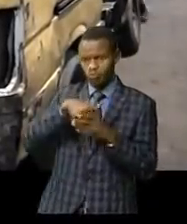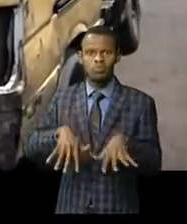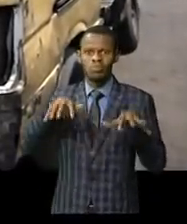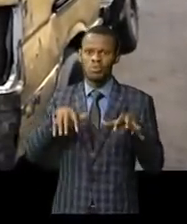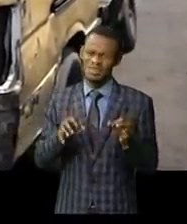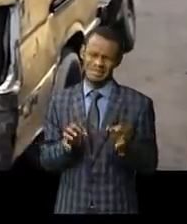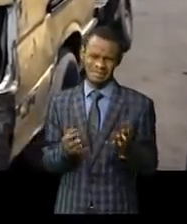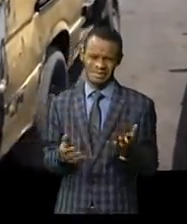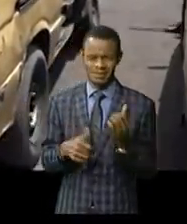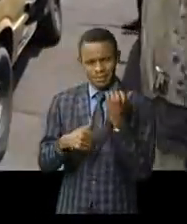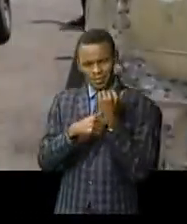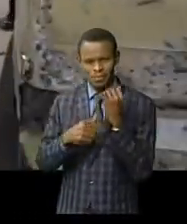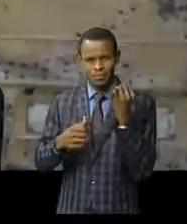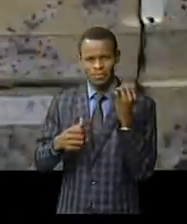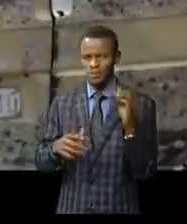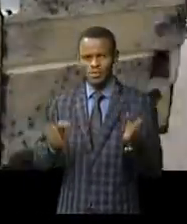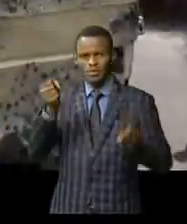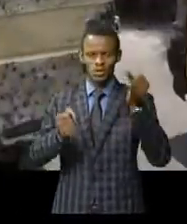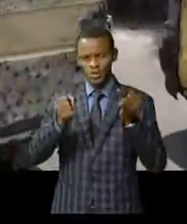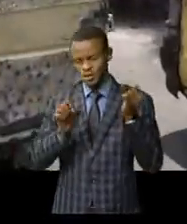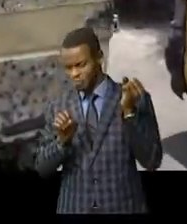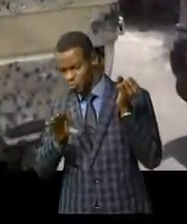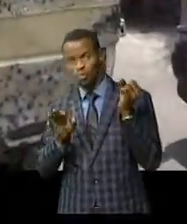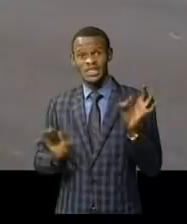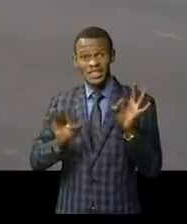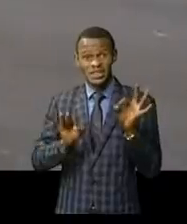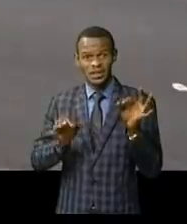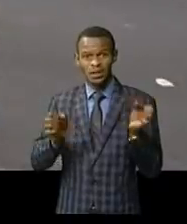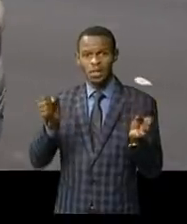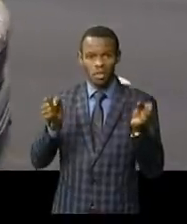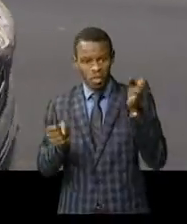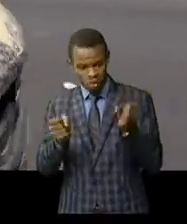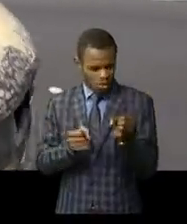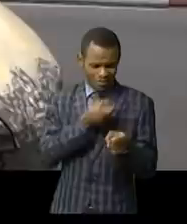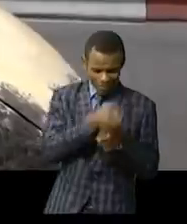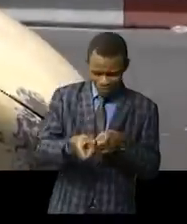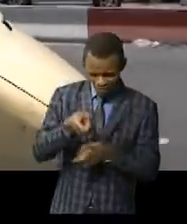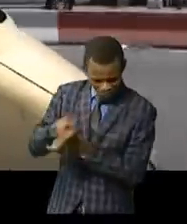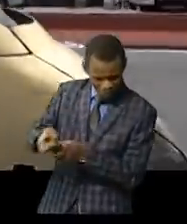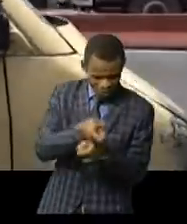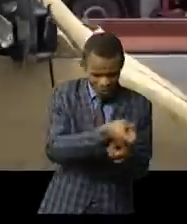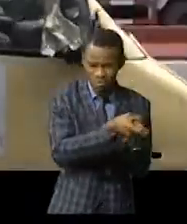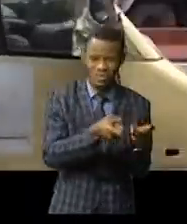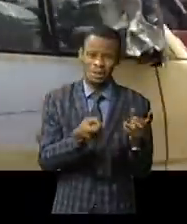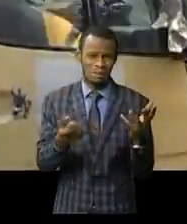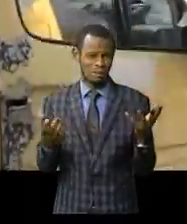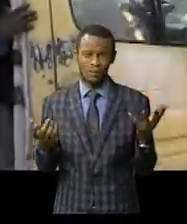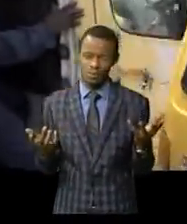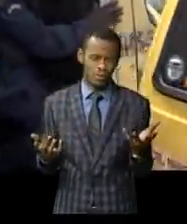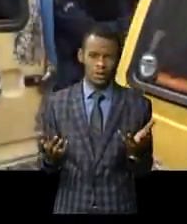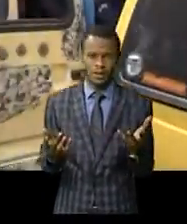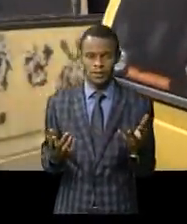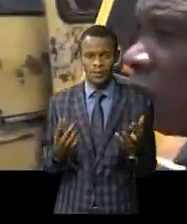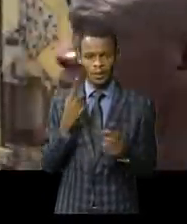accidenté, sans phare, sans rétroviseur, ni clignotant. Au regard de leur nombre sous la voie publique,